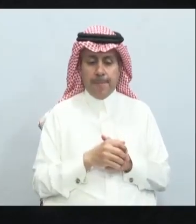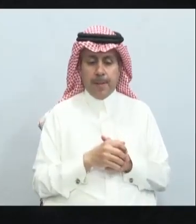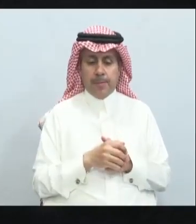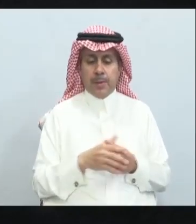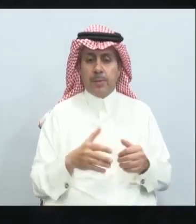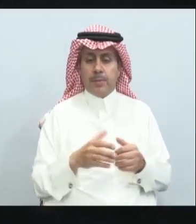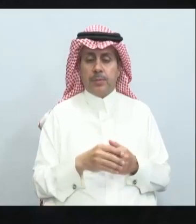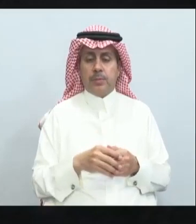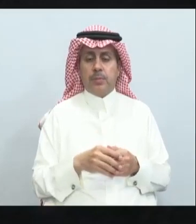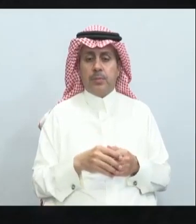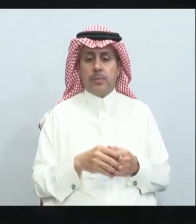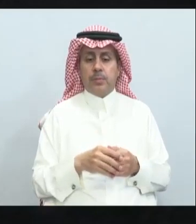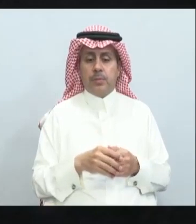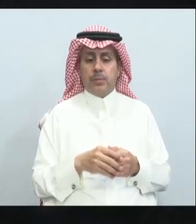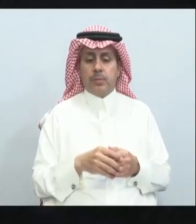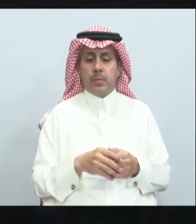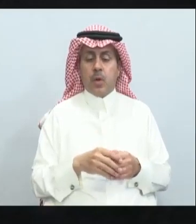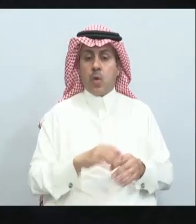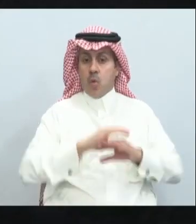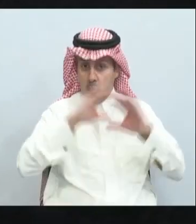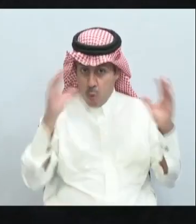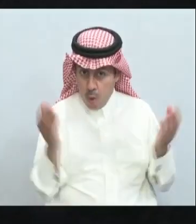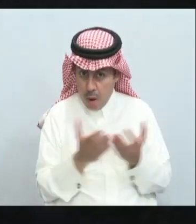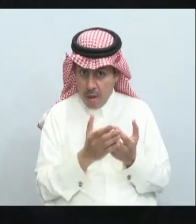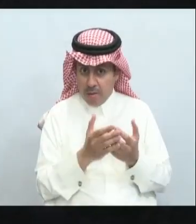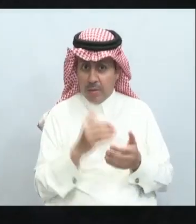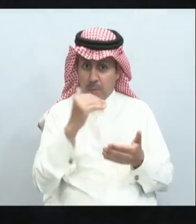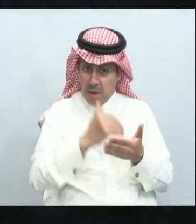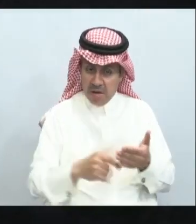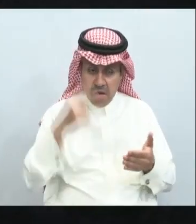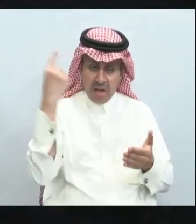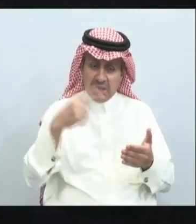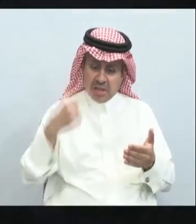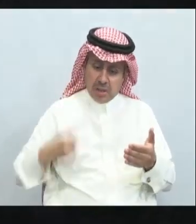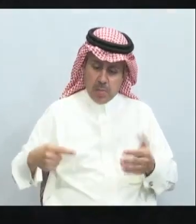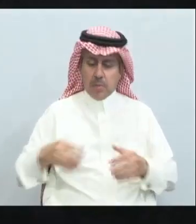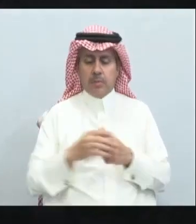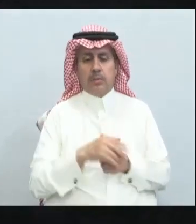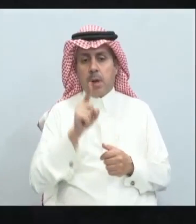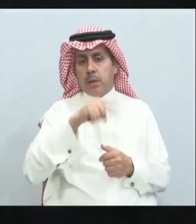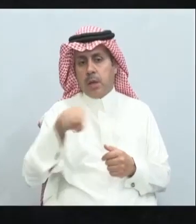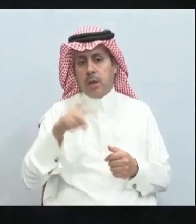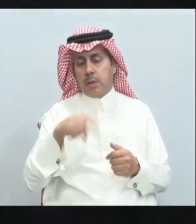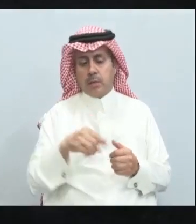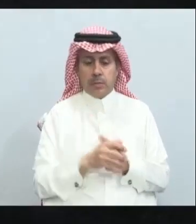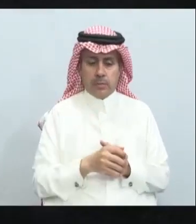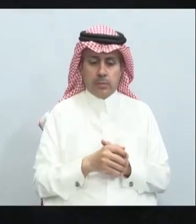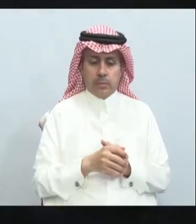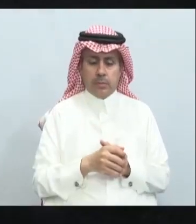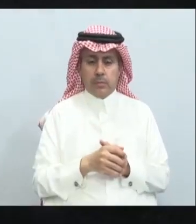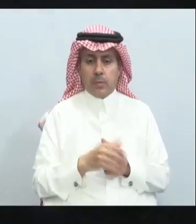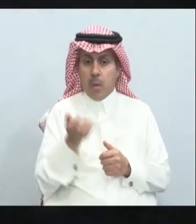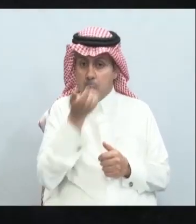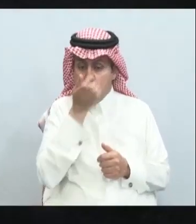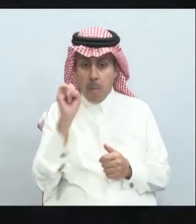البويضه منها هنا يعني كل الاشكالات موجوده في هذه الصوره كون